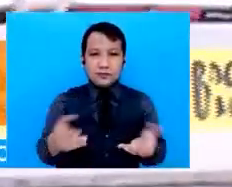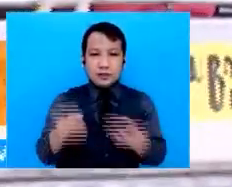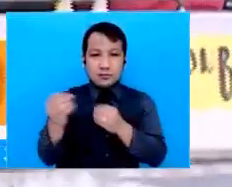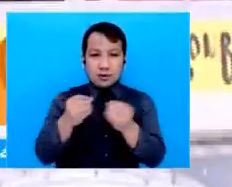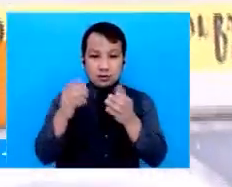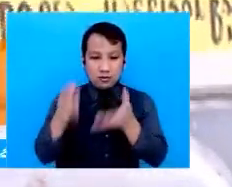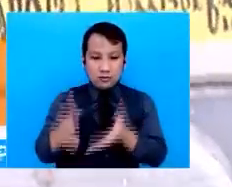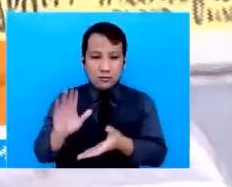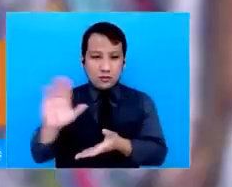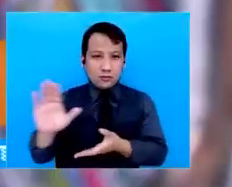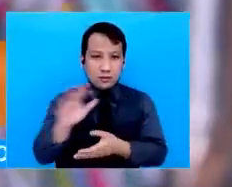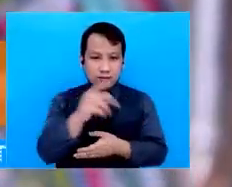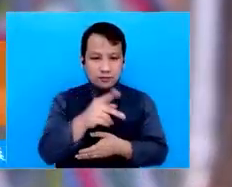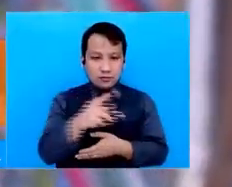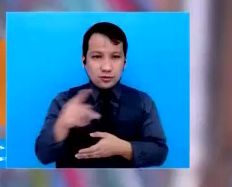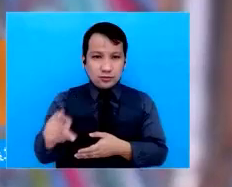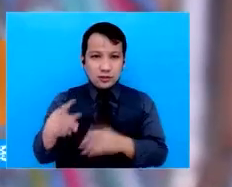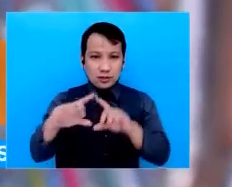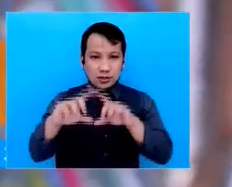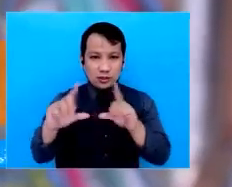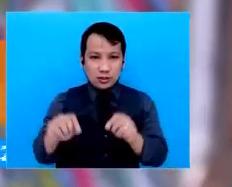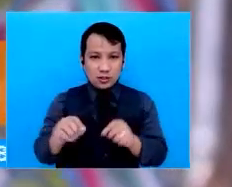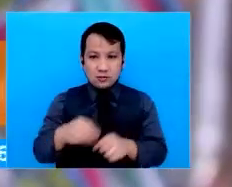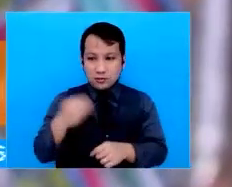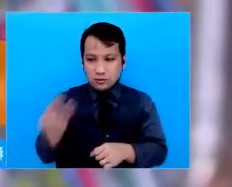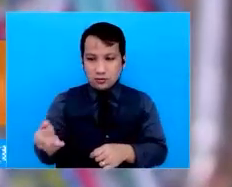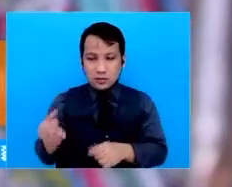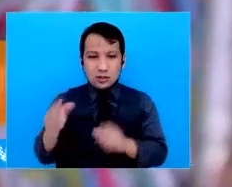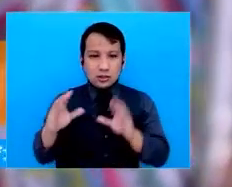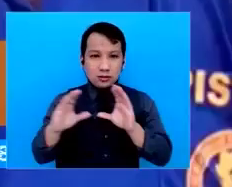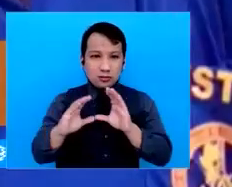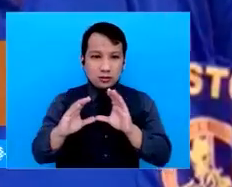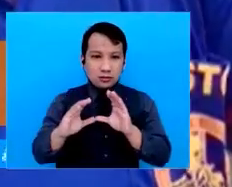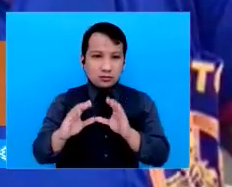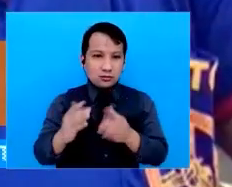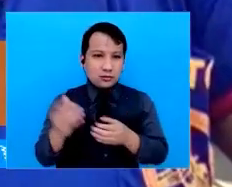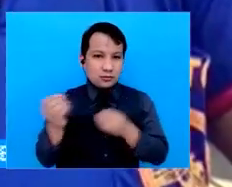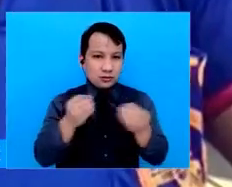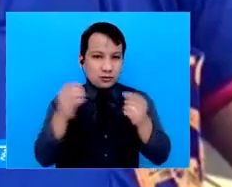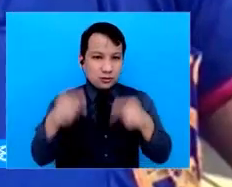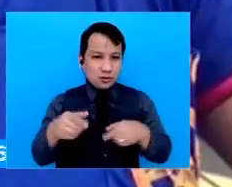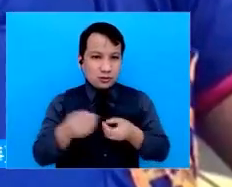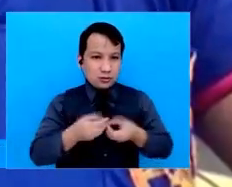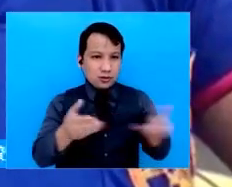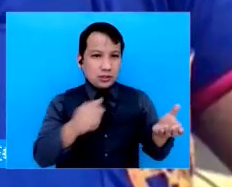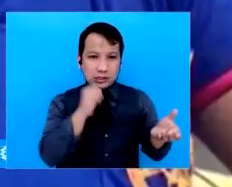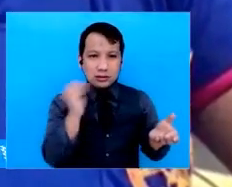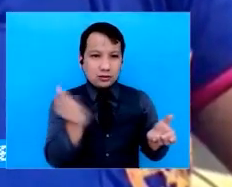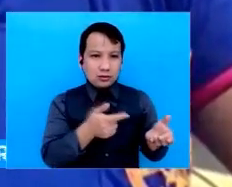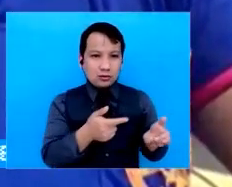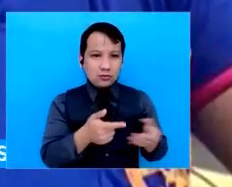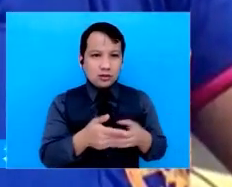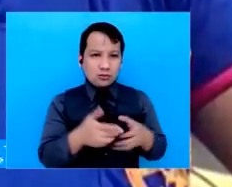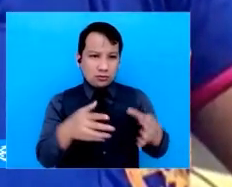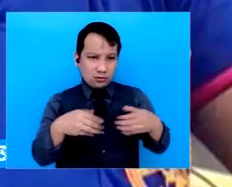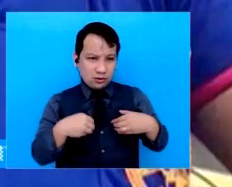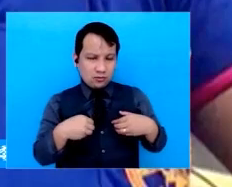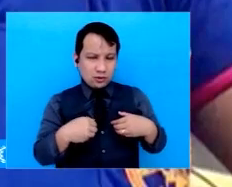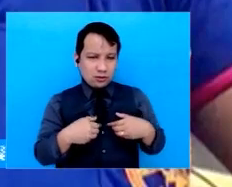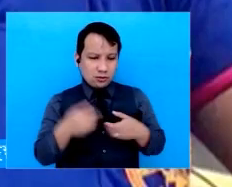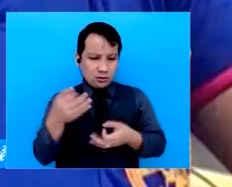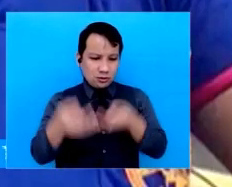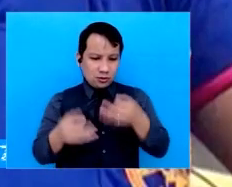mga PPP card sa halip na hawak ng mga tsuper. Hindi lahat ng operator ay nakatanggap. Kaya nung nagkakaroon po ng mga pagdinig sa